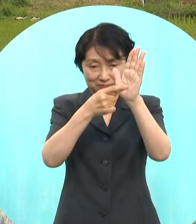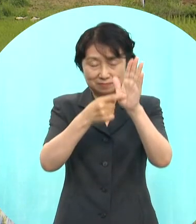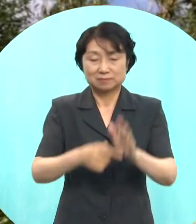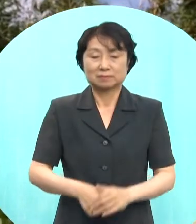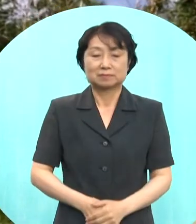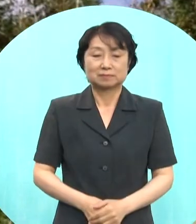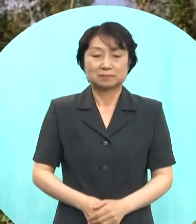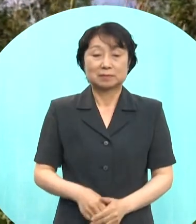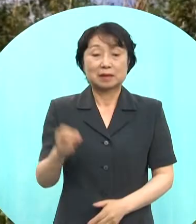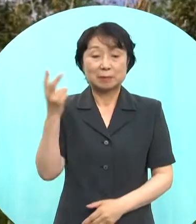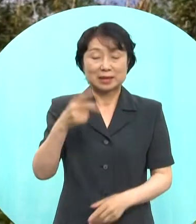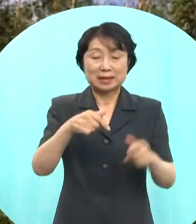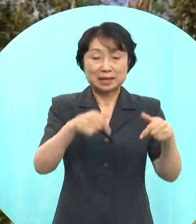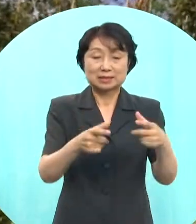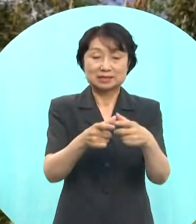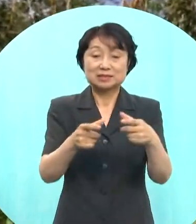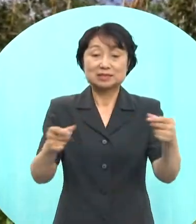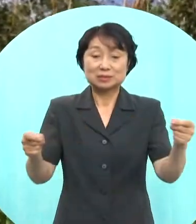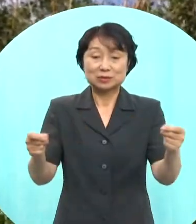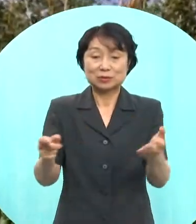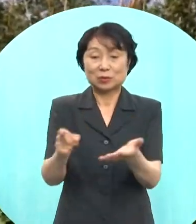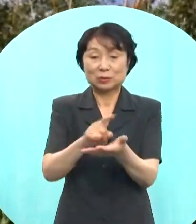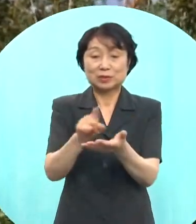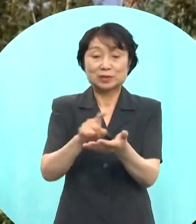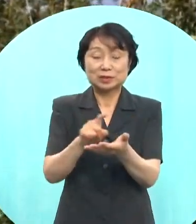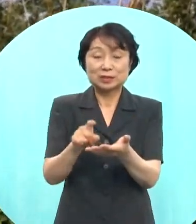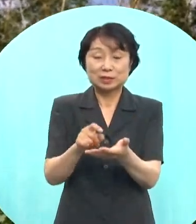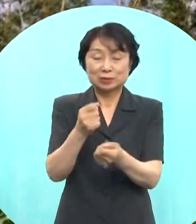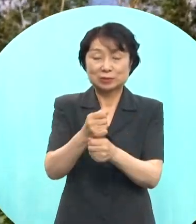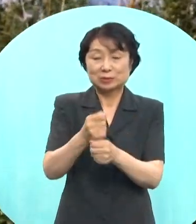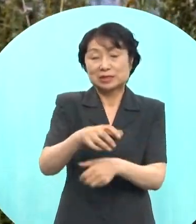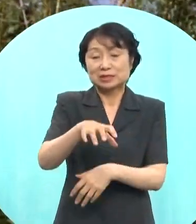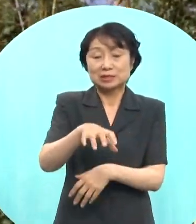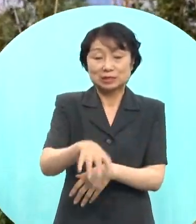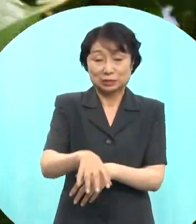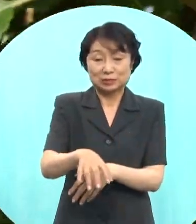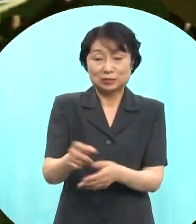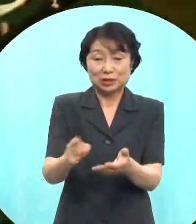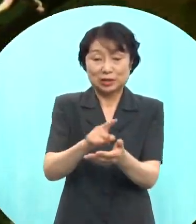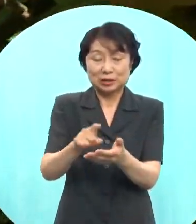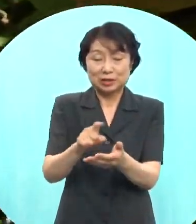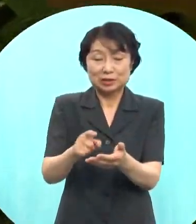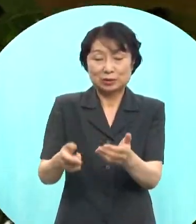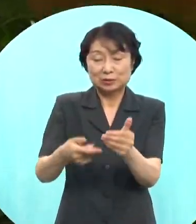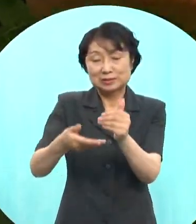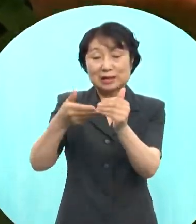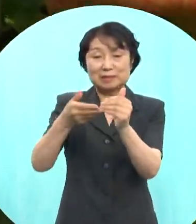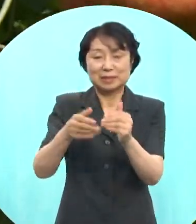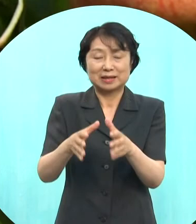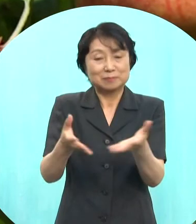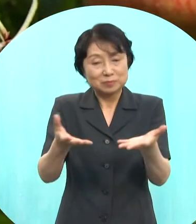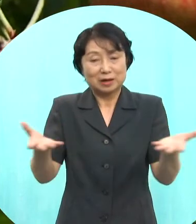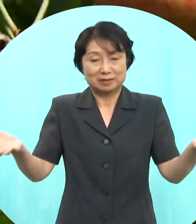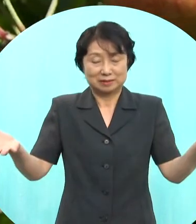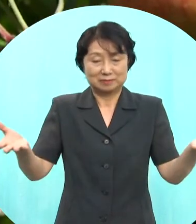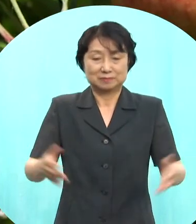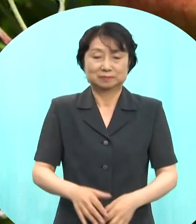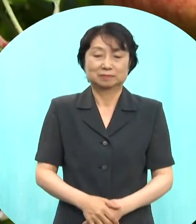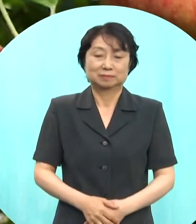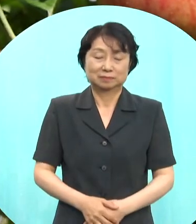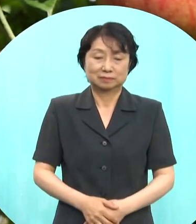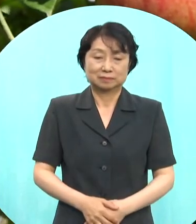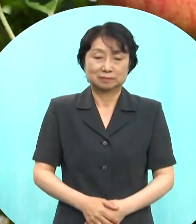。また西日本有数のリンゴの産地として、リンゴの栽培が盛んな地域です。